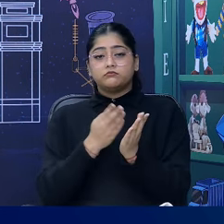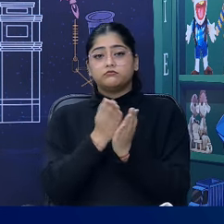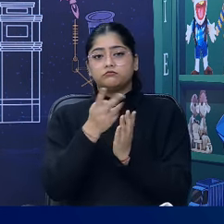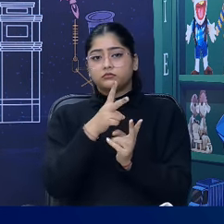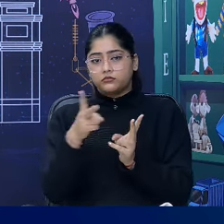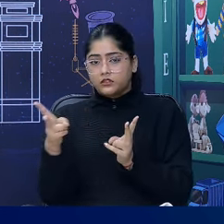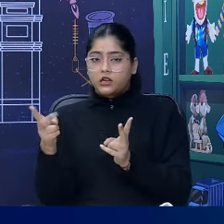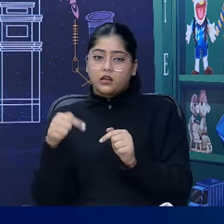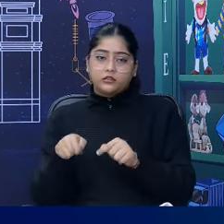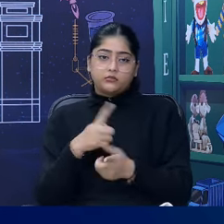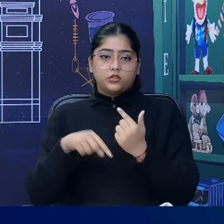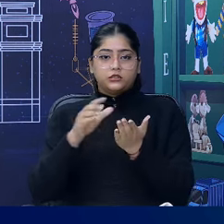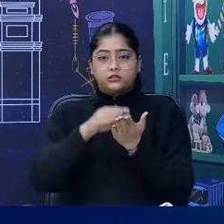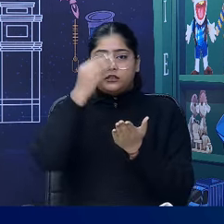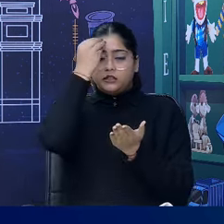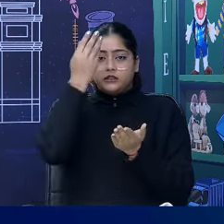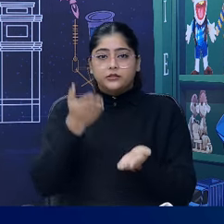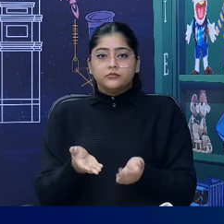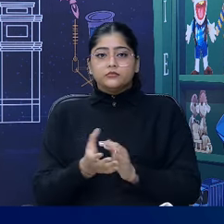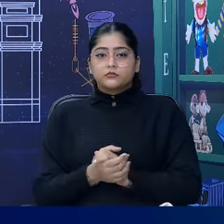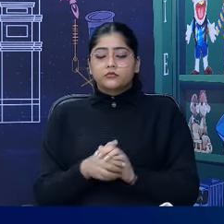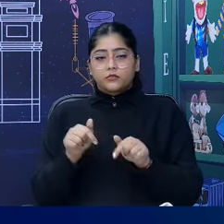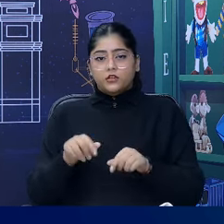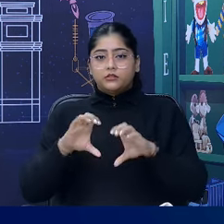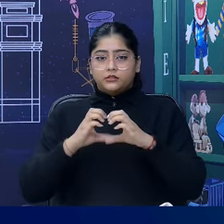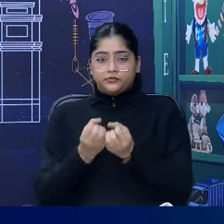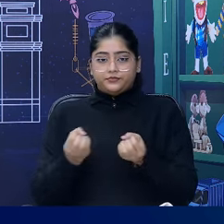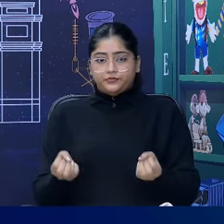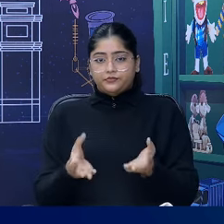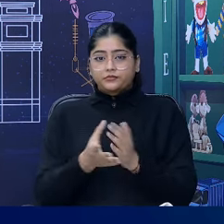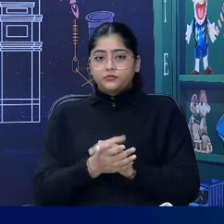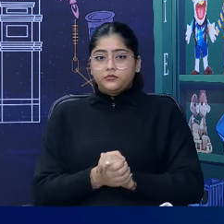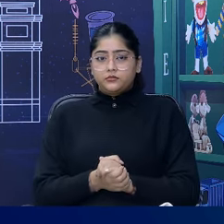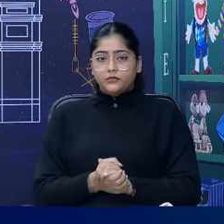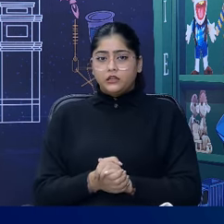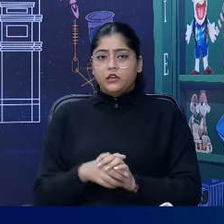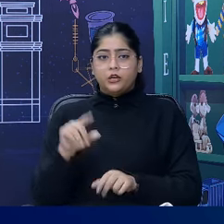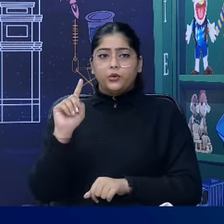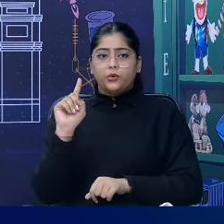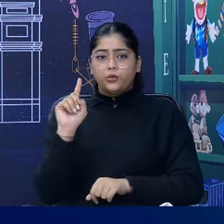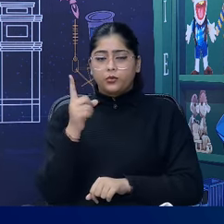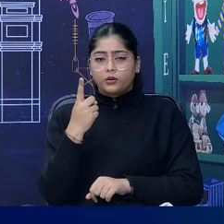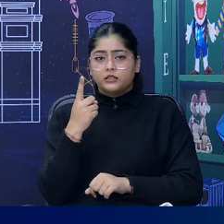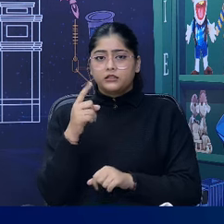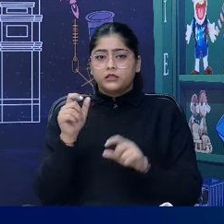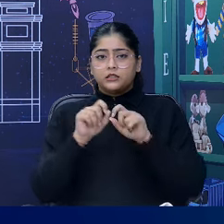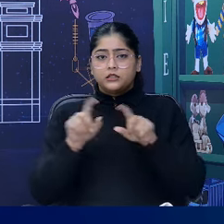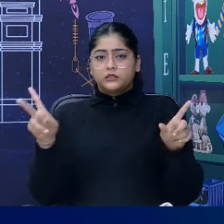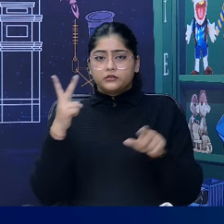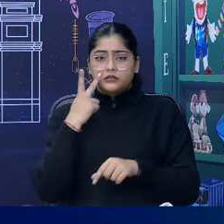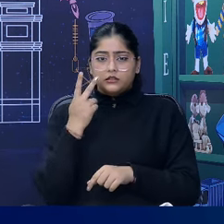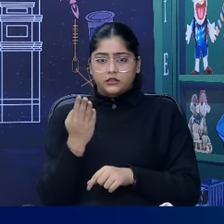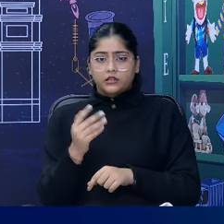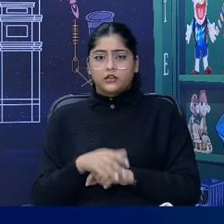जानेंगे. चलिए आज की क्लास हम शुरू करते हैं और सबसे पहले एक स्लाइड जो है वो आपके सामने